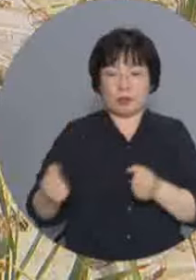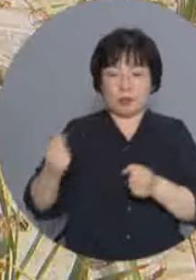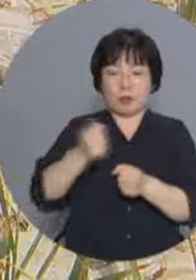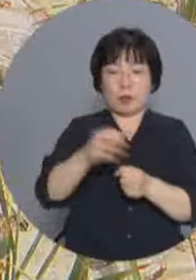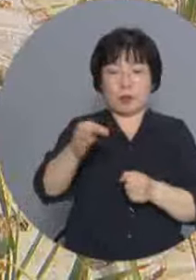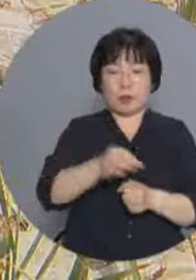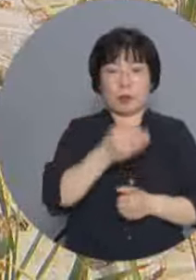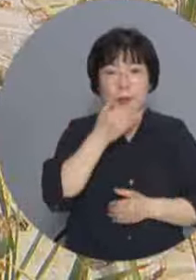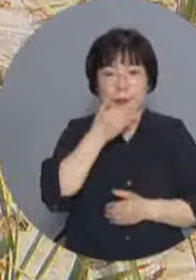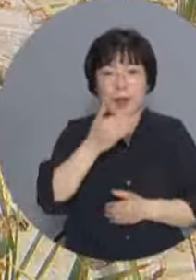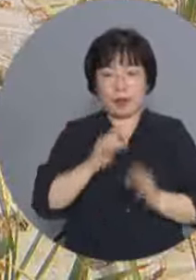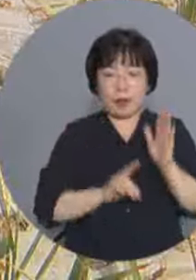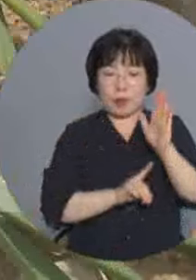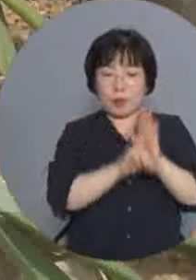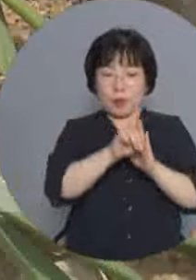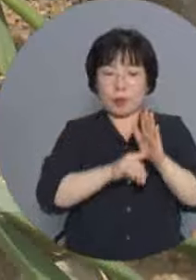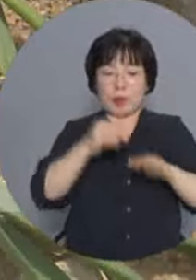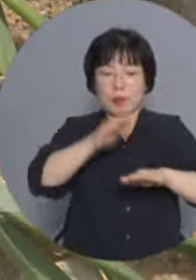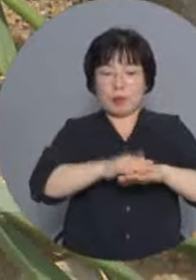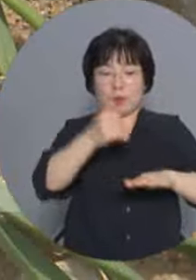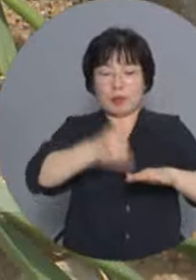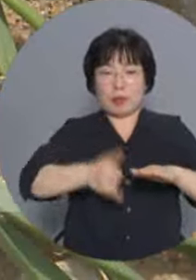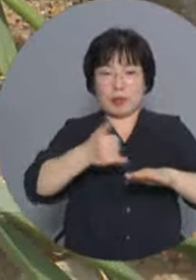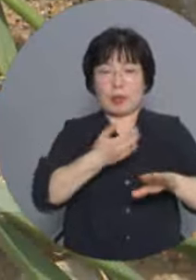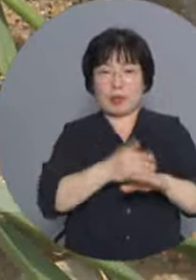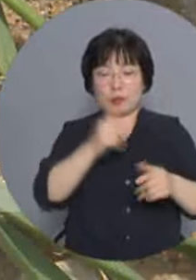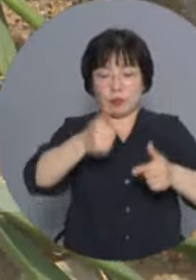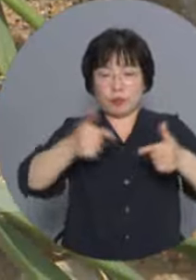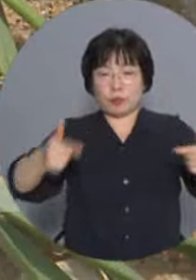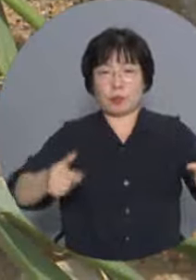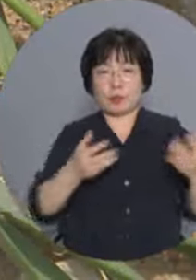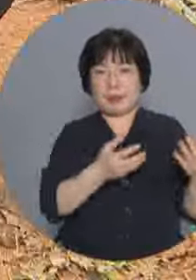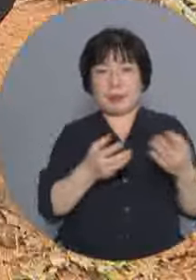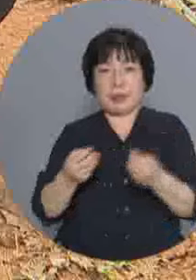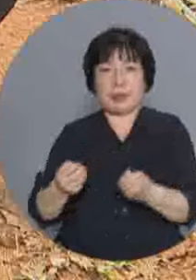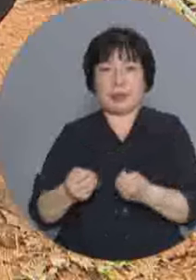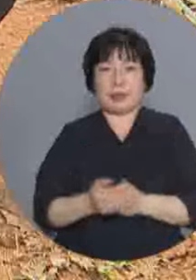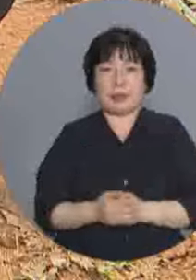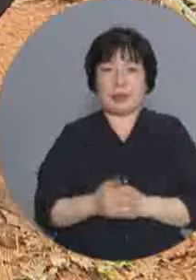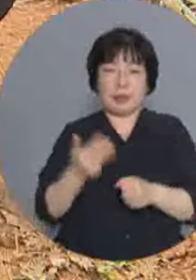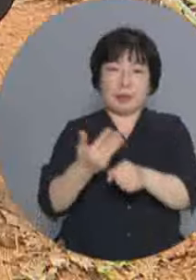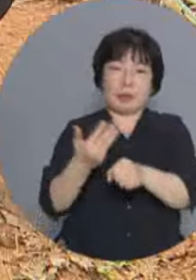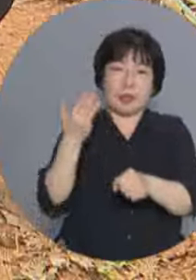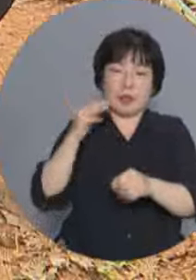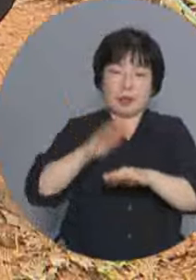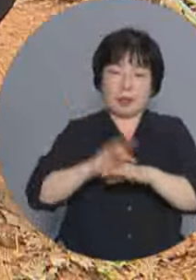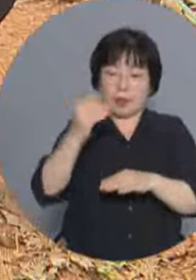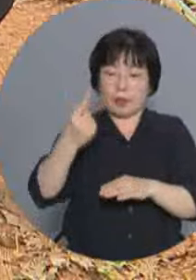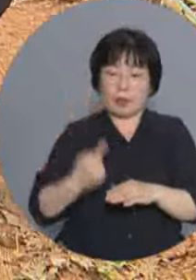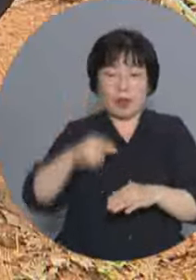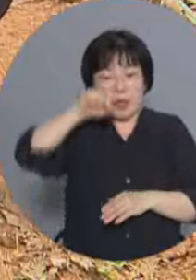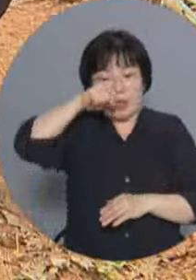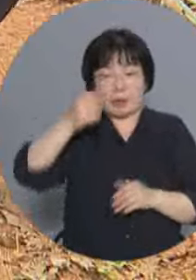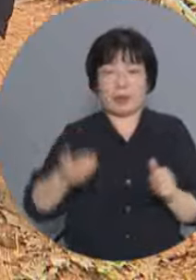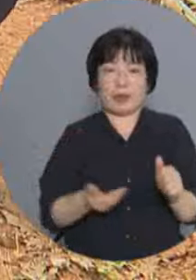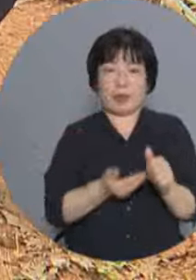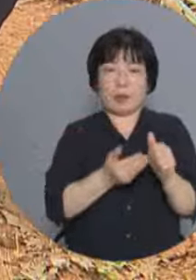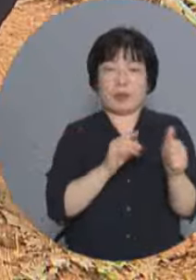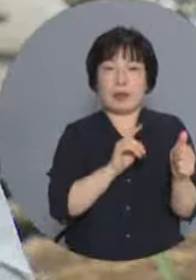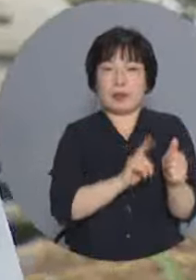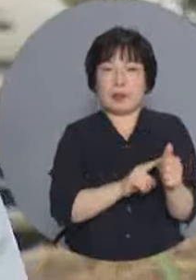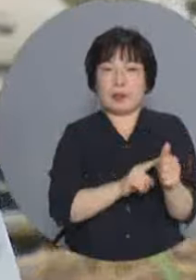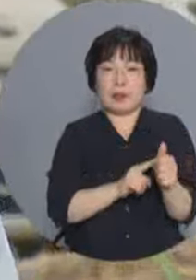하지만 이상기후로 인한 농작물 피해는 타 작물에서도 발생하고 있습니다. 8년 전 귀농에 양파를 생산하고 있는 박춘영